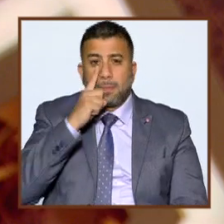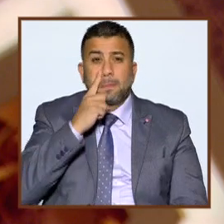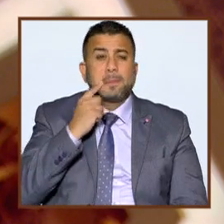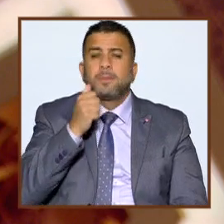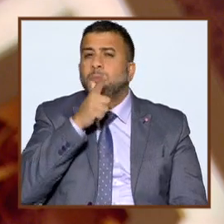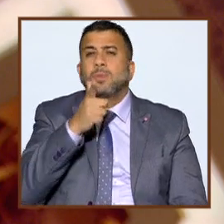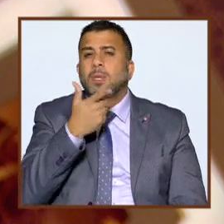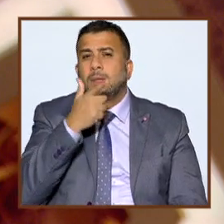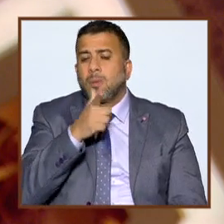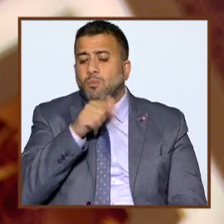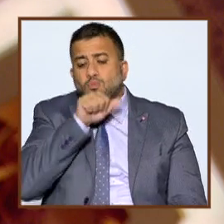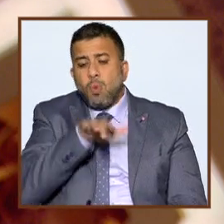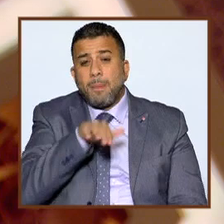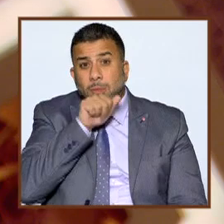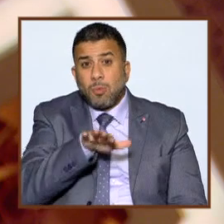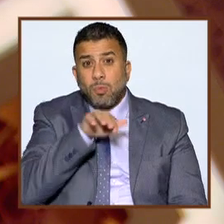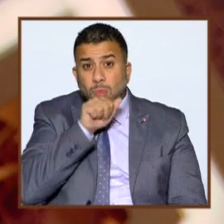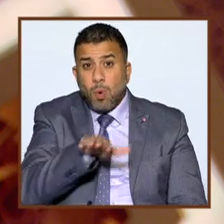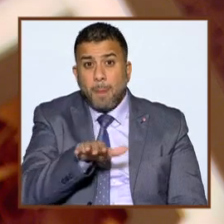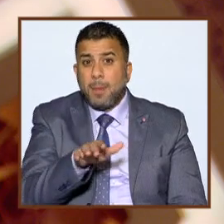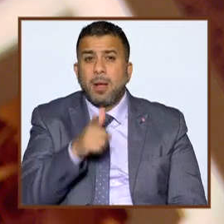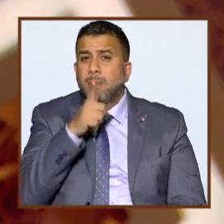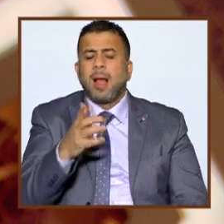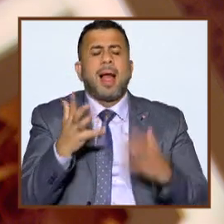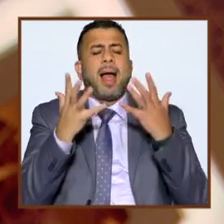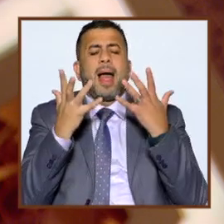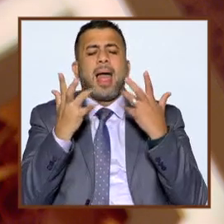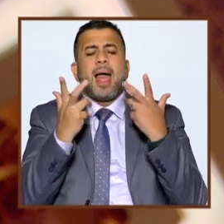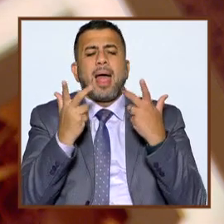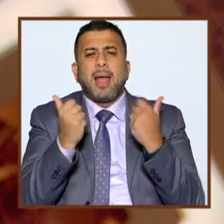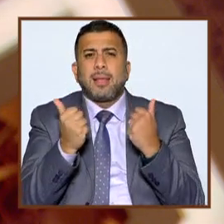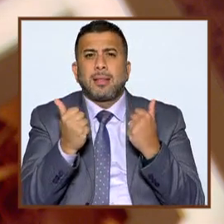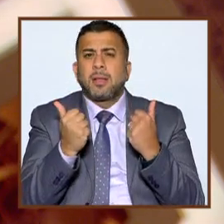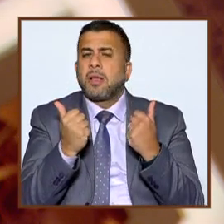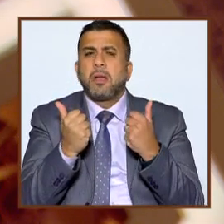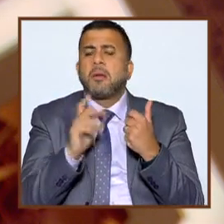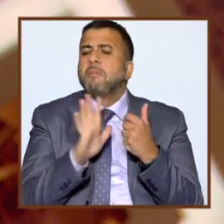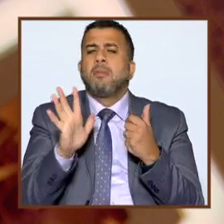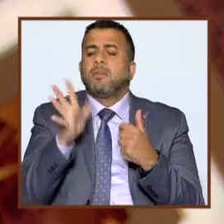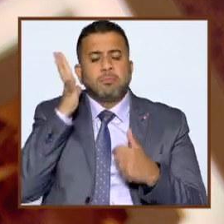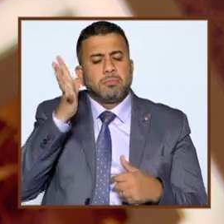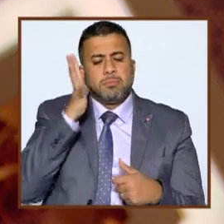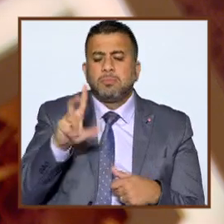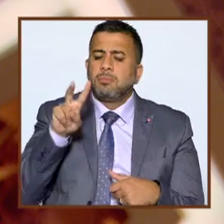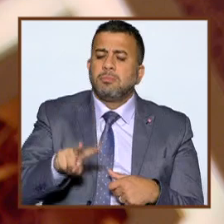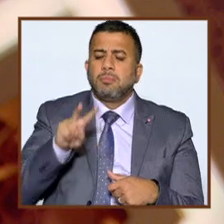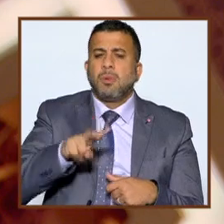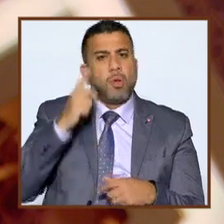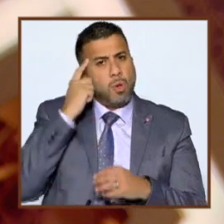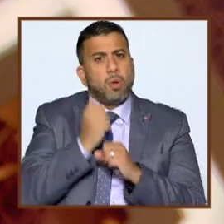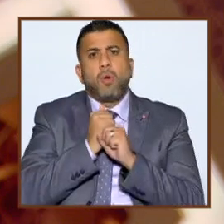بيّن بأن صلاة الليل لا عدد محصور لها، وبمعنى أن الإنسان يصلي ما